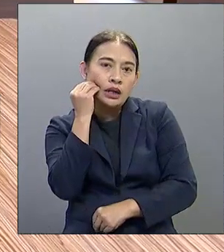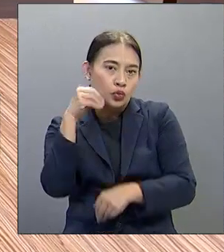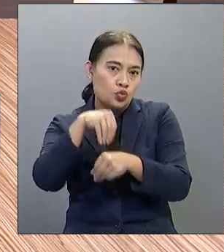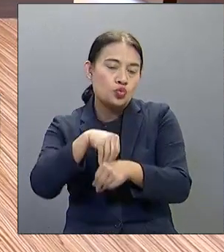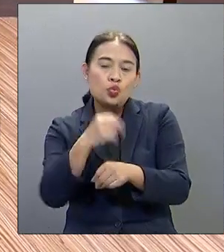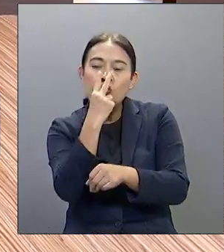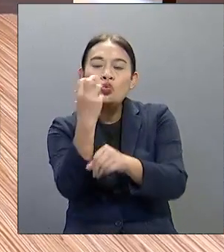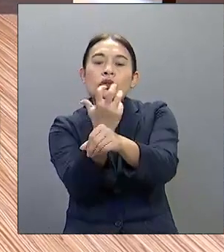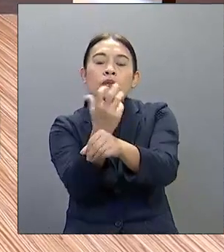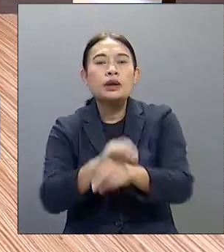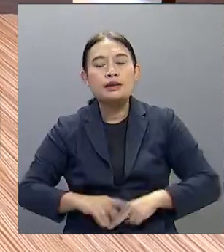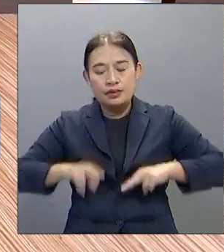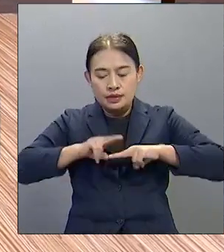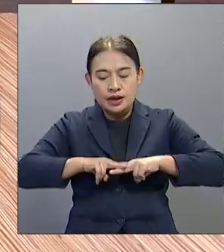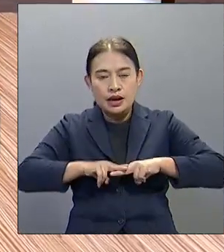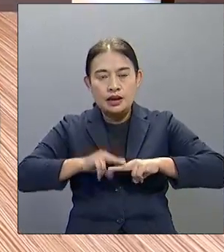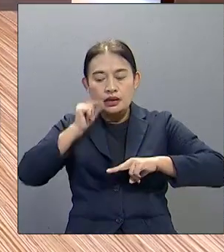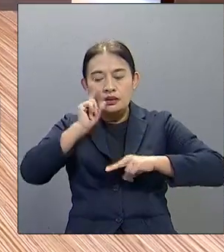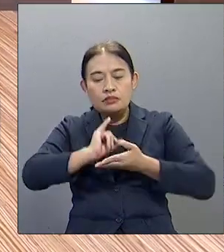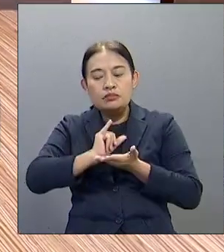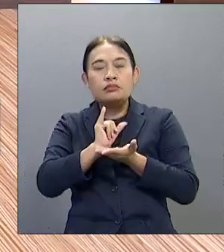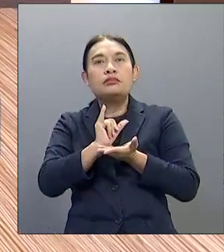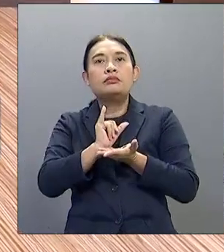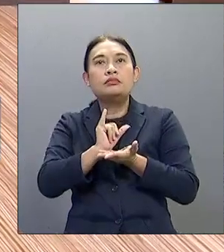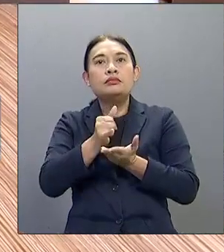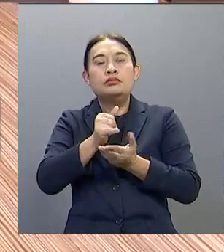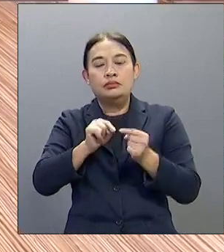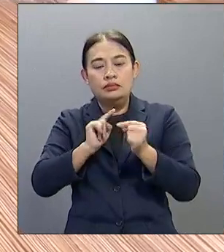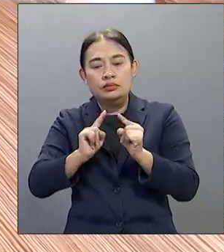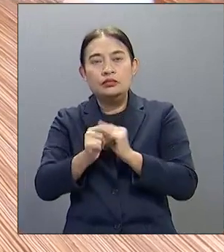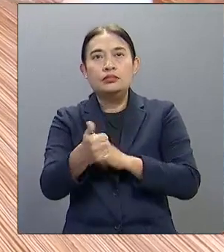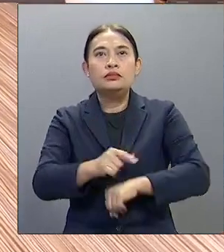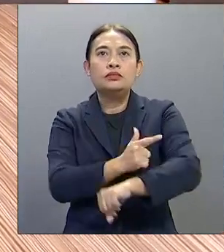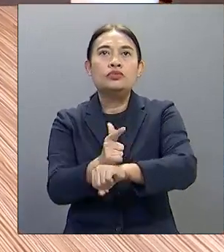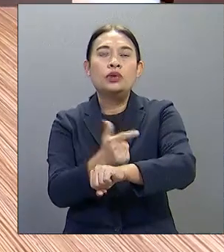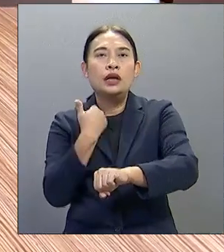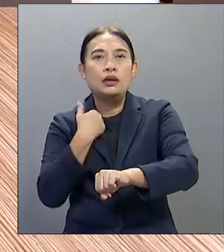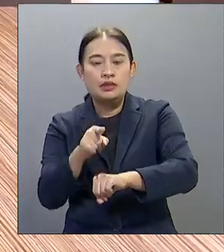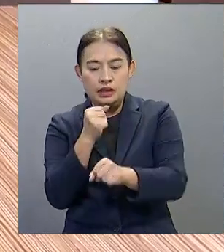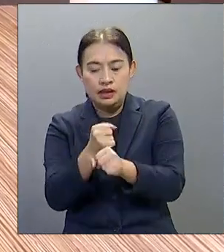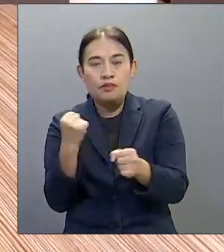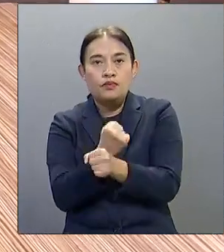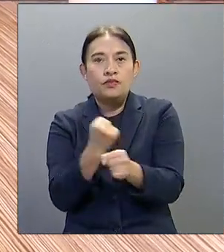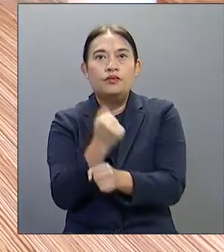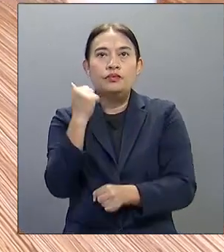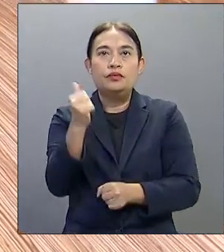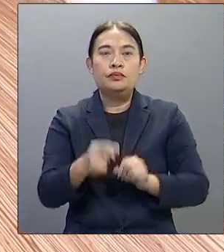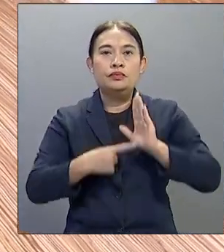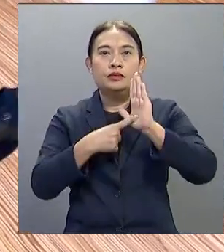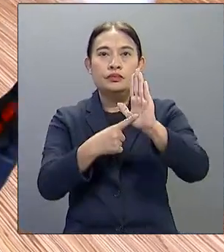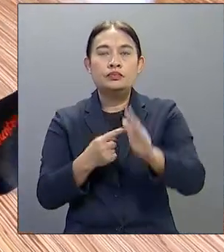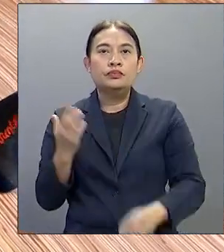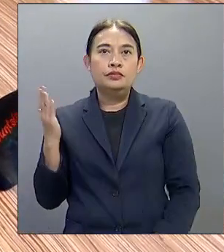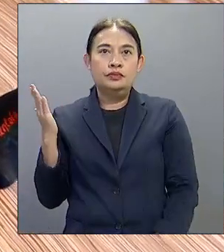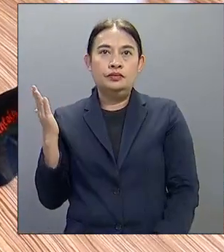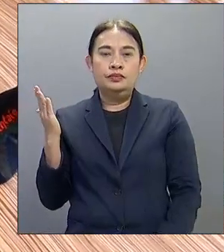ที่ตื่นนอนมาก็สามารถทำได้อยู่กับที่นอนหรือเรามีเวลาที่ไหนเราก็สามารถดัดได้นะครับท่านี้นะ